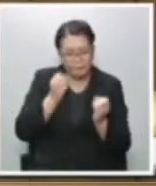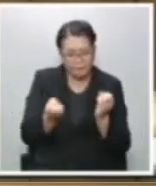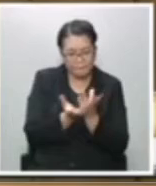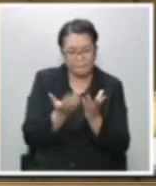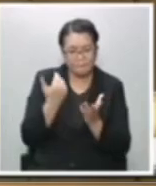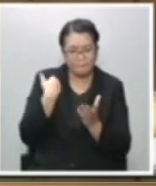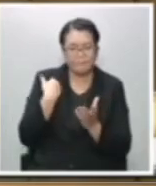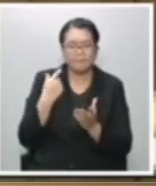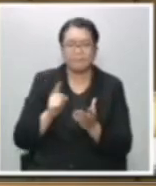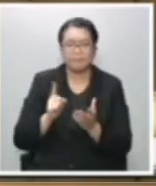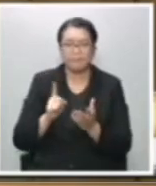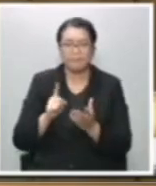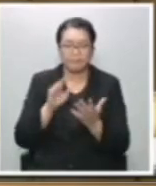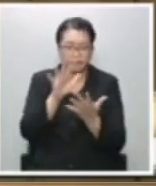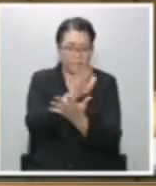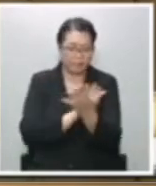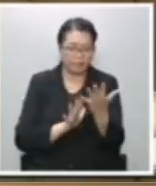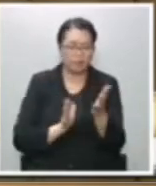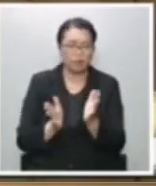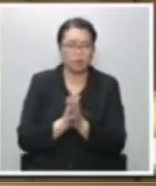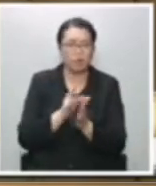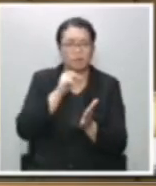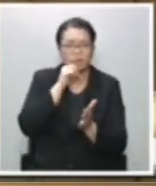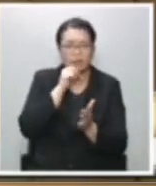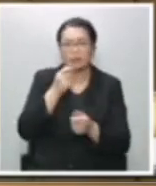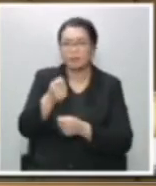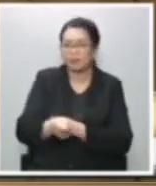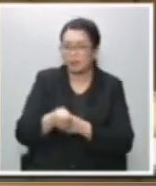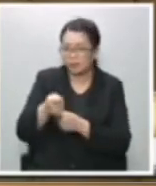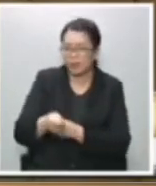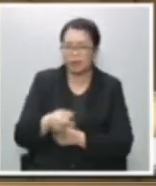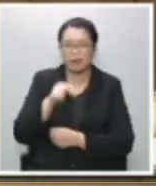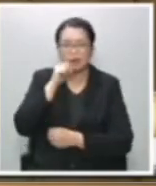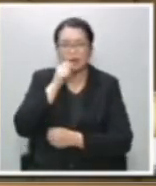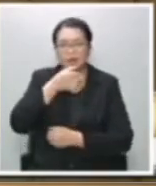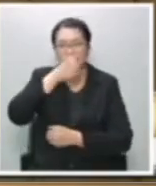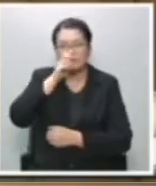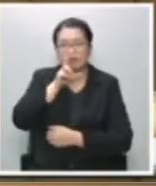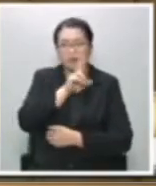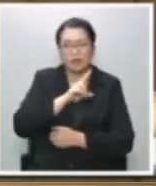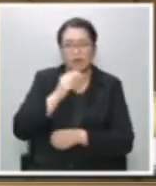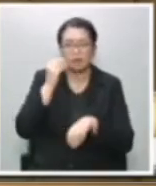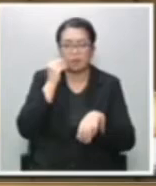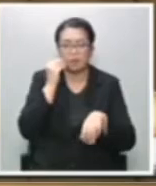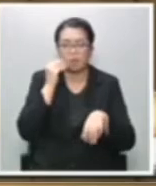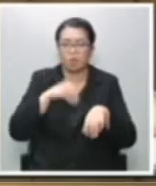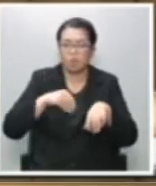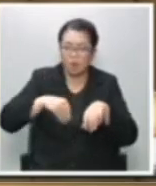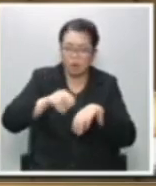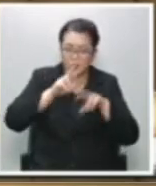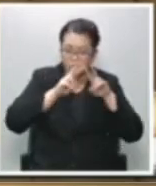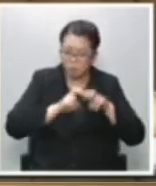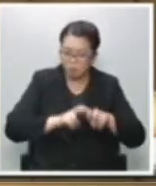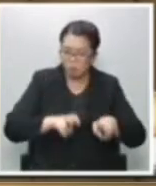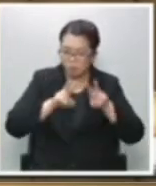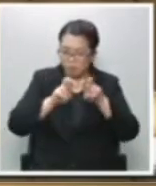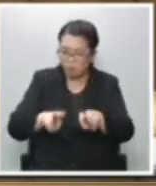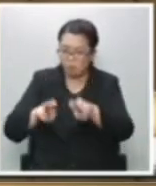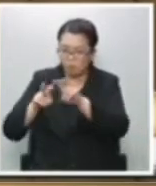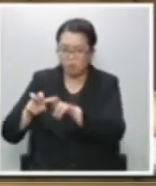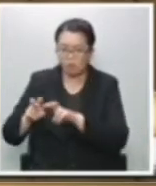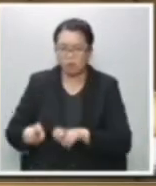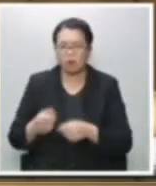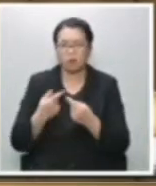คทั้งประเทศรวมทั้งน้ำด้านการเกษตรด้วยเป็นรายหมู่บ้านขณะนี้ได้สำรวจเสร็จแล้วแต่ว่าการ